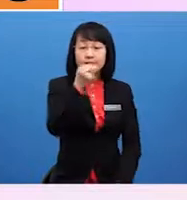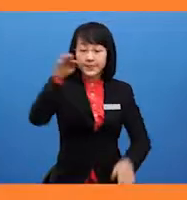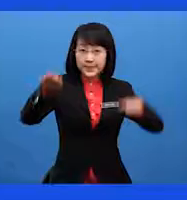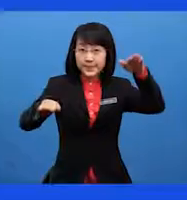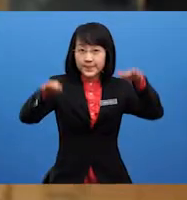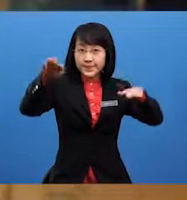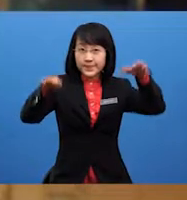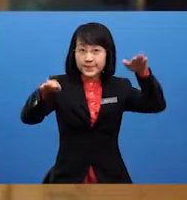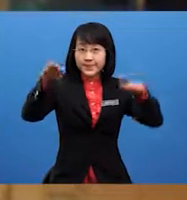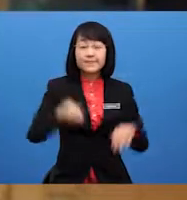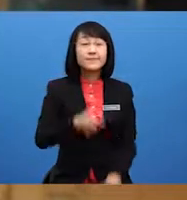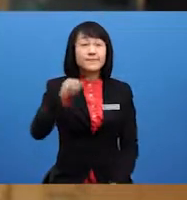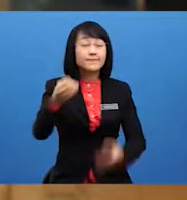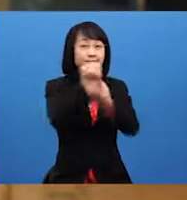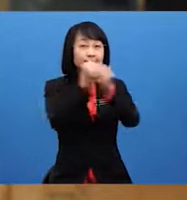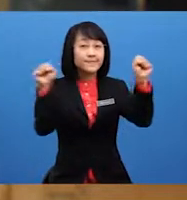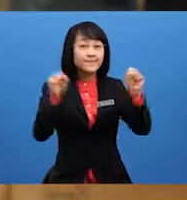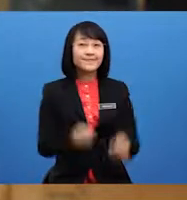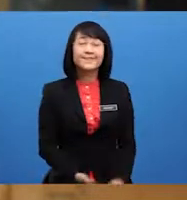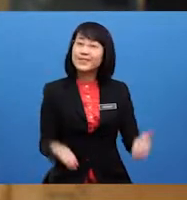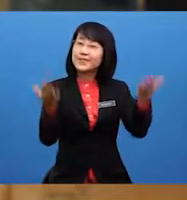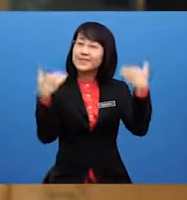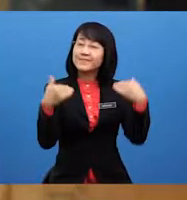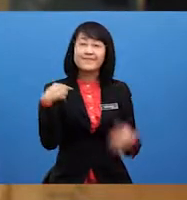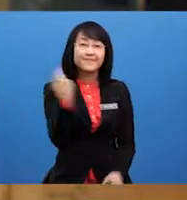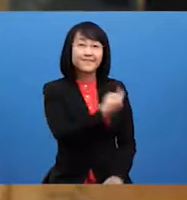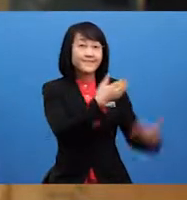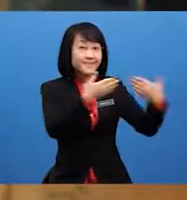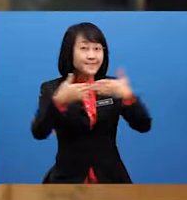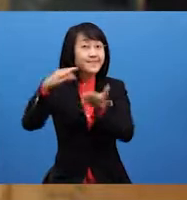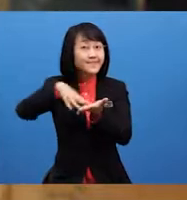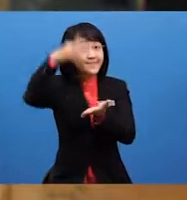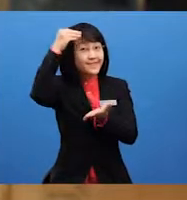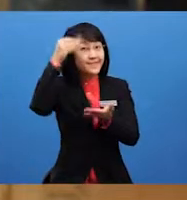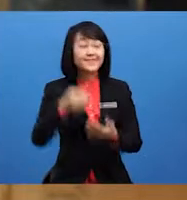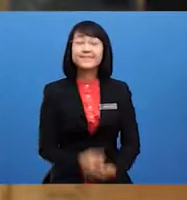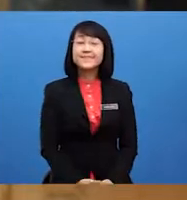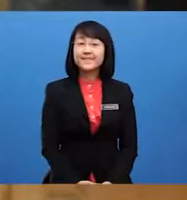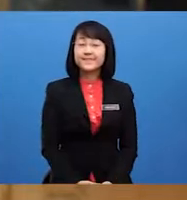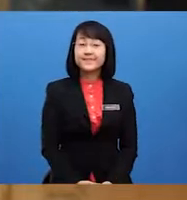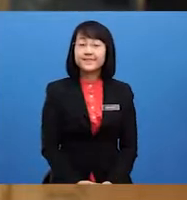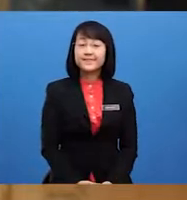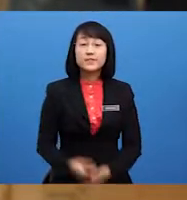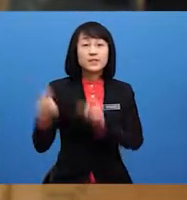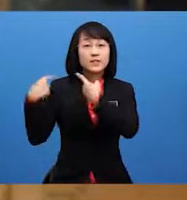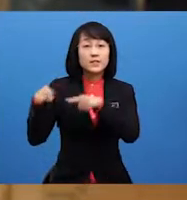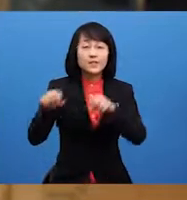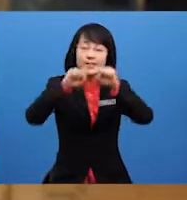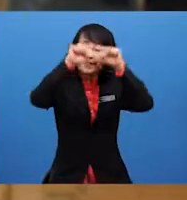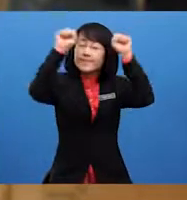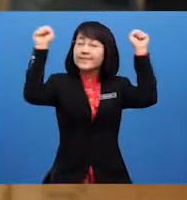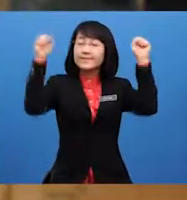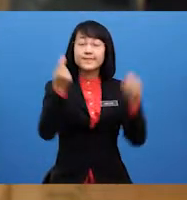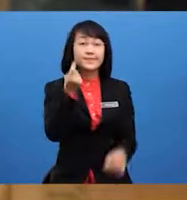seimbang. Murid-murid dah sedia? Jom kita teruskan pembelajaran kita. Sejak bangun dari tidur